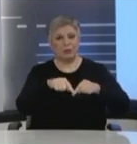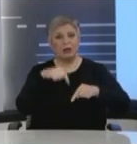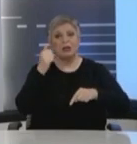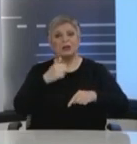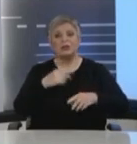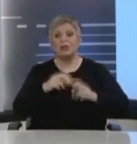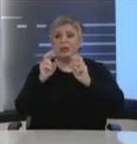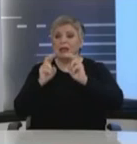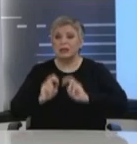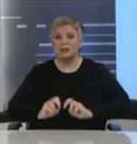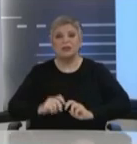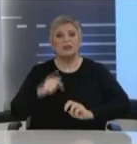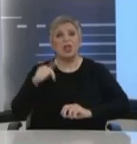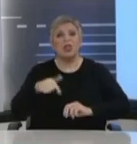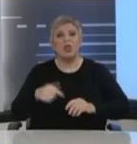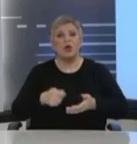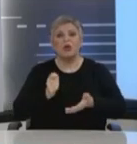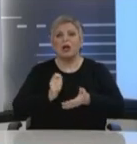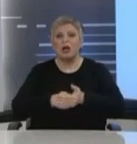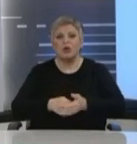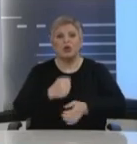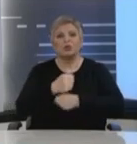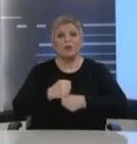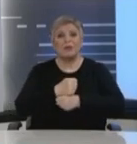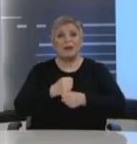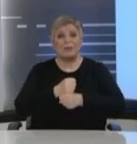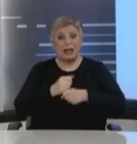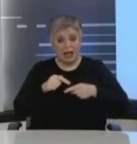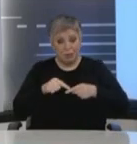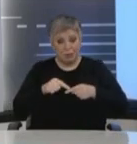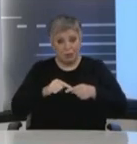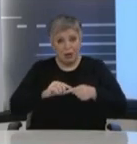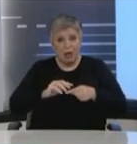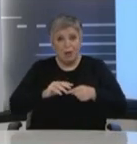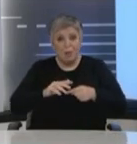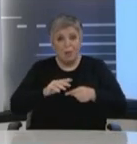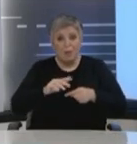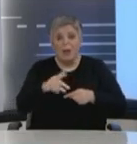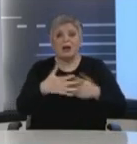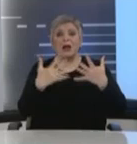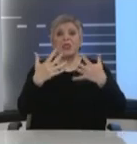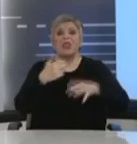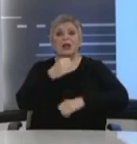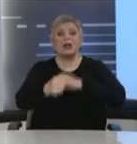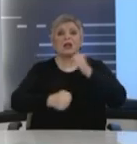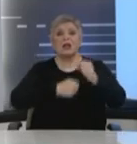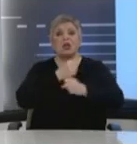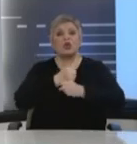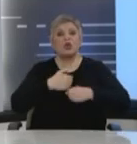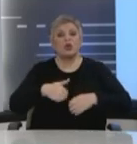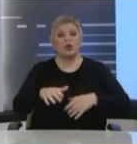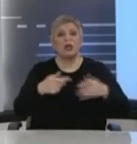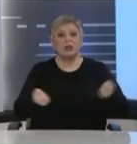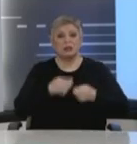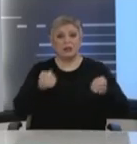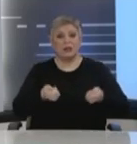και τη φαρμακευτική δαπάνη στην Ελλάδα από σήμερα και για την επόμενη δεκαετία, με ειδική αναφορά στην προστασία